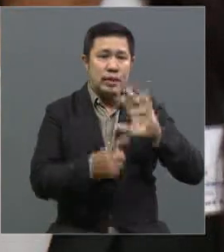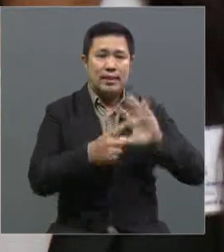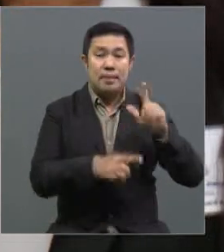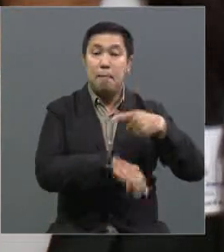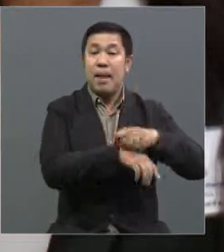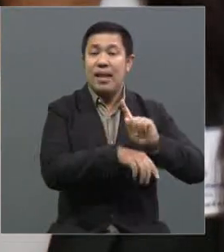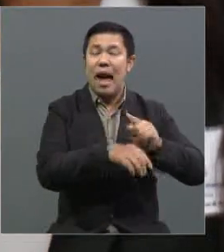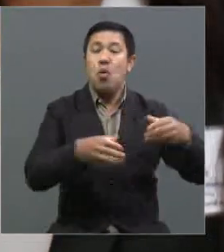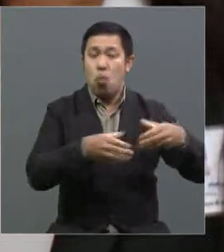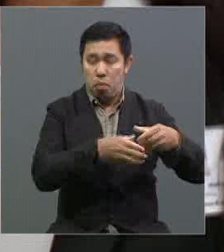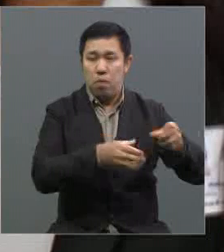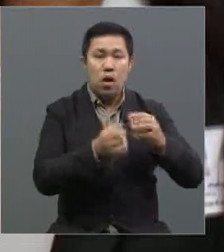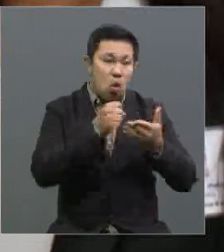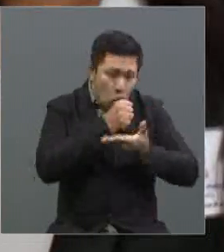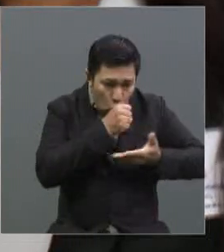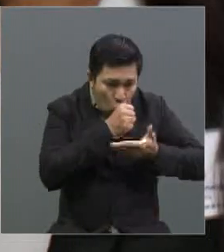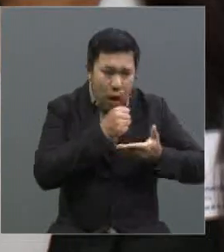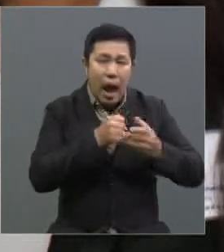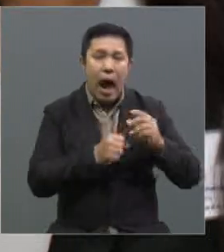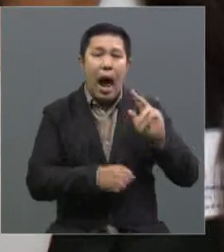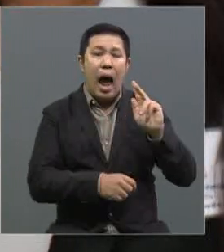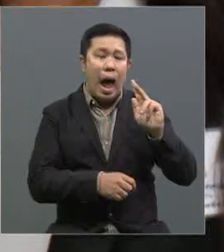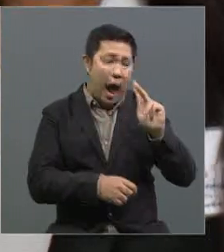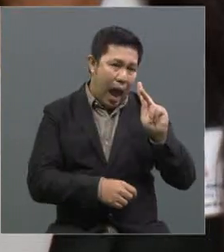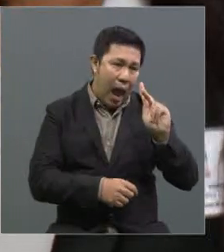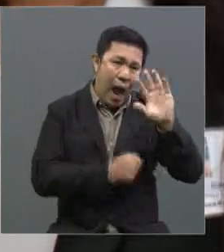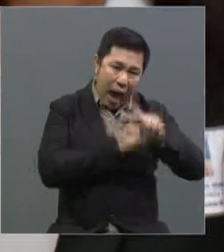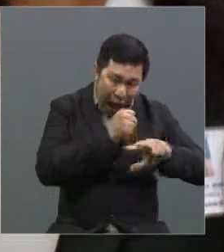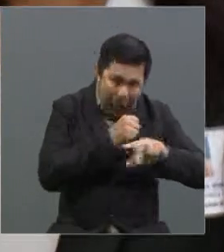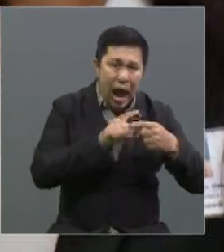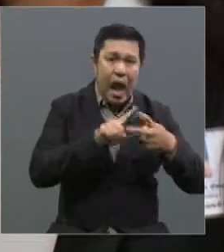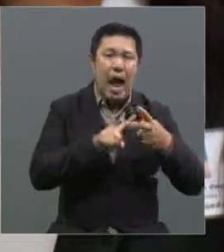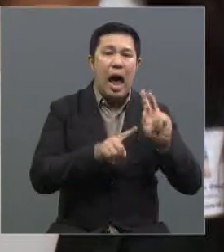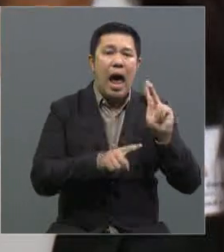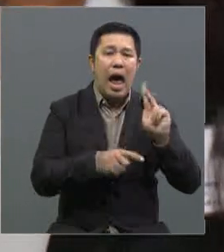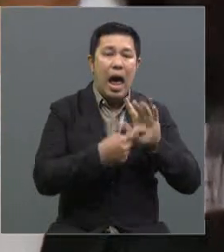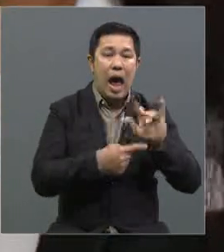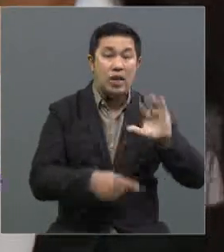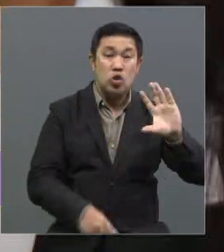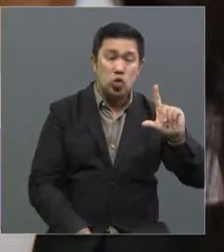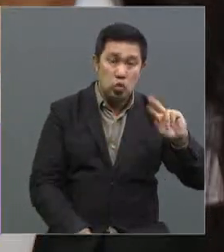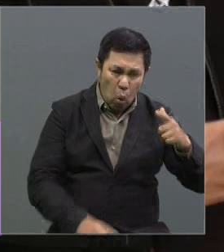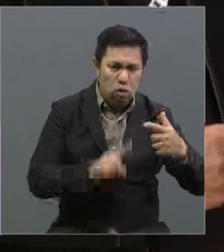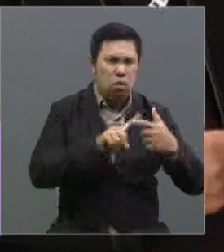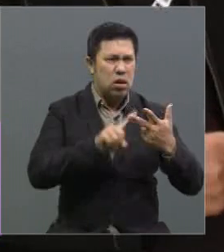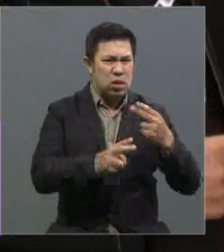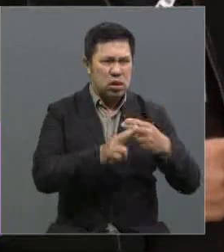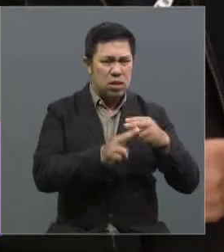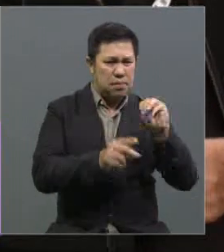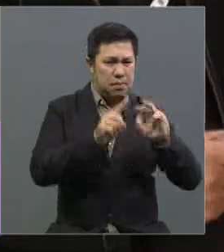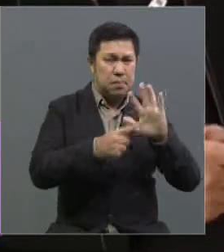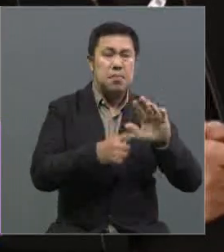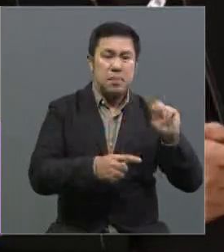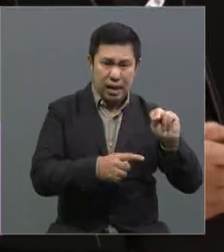ภาคีเครือข่ายกัญชากัญชงม่างภาคประชาชนบอกว่าร่างพระราชบัญญัติฉบับนี้เป็นร่างกฎหมายที่ส่งเสริม